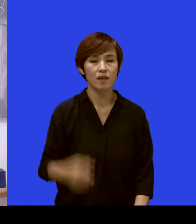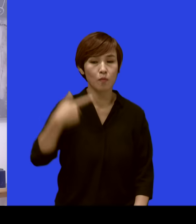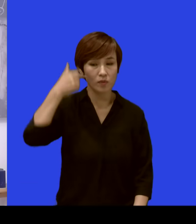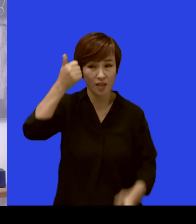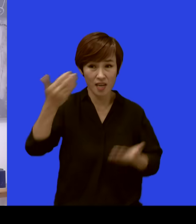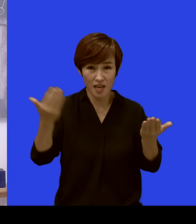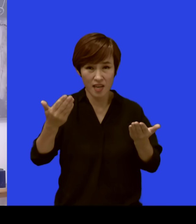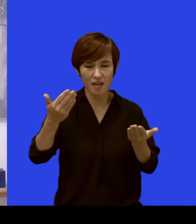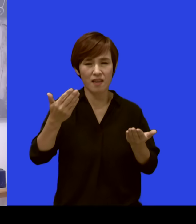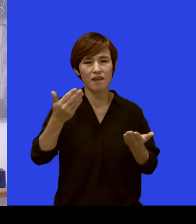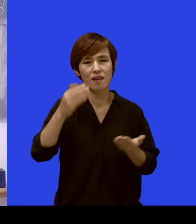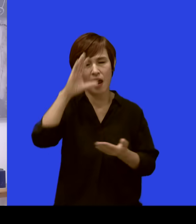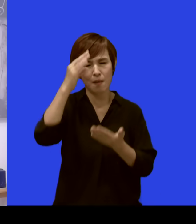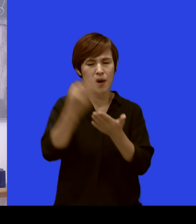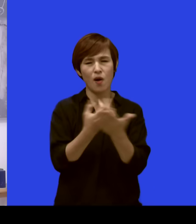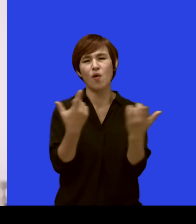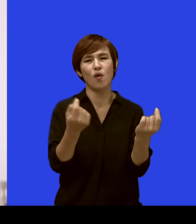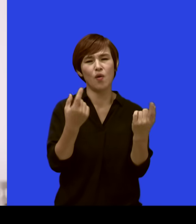같아요, 저에게는.